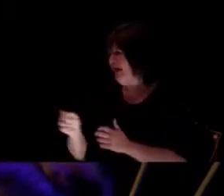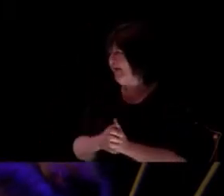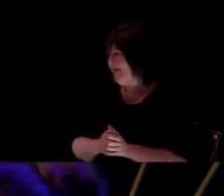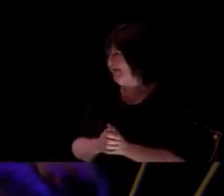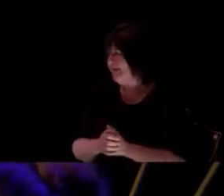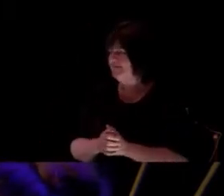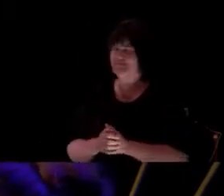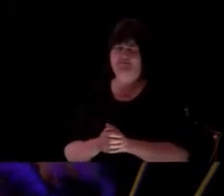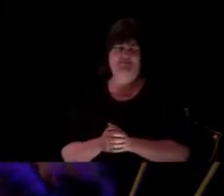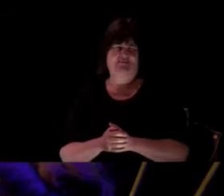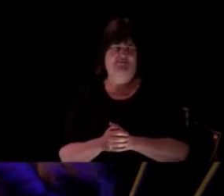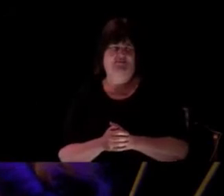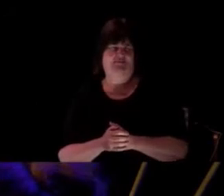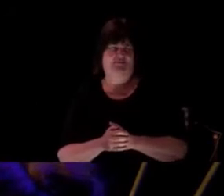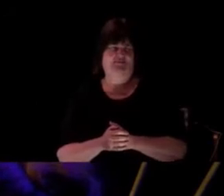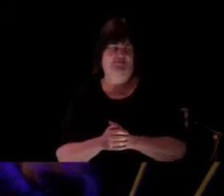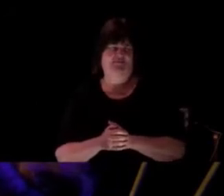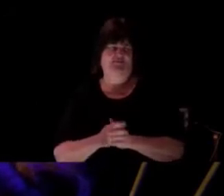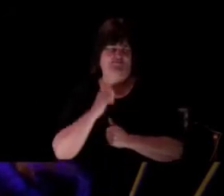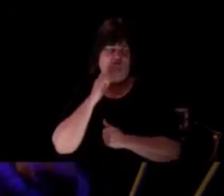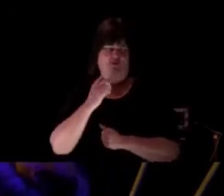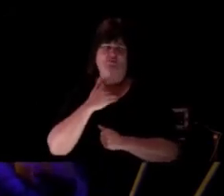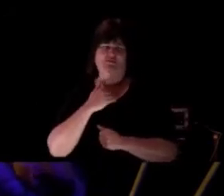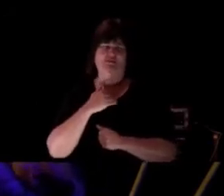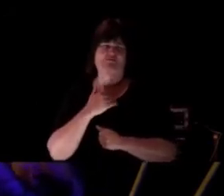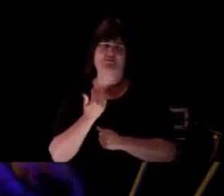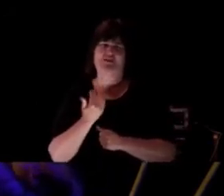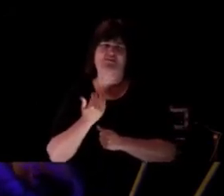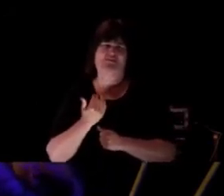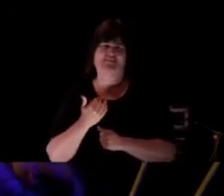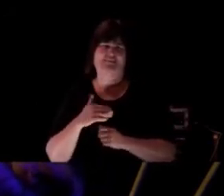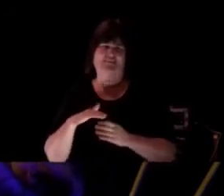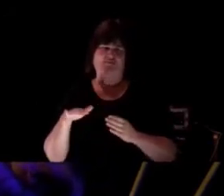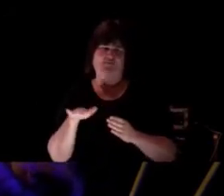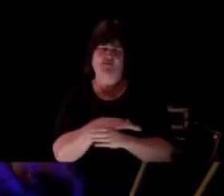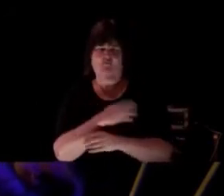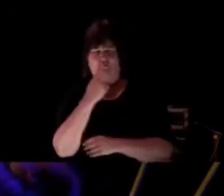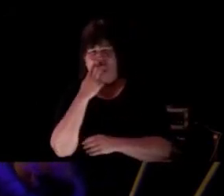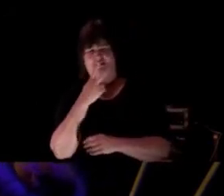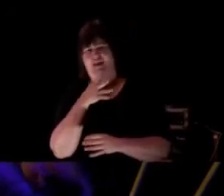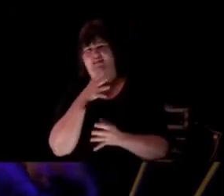Og så, man hører på stemmen at det ikke helt flatt, det gjør man jo, men man ser rett